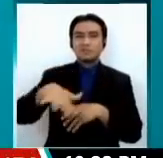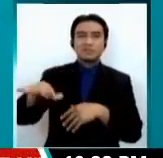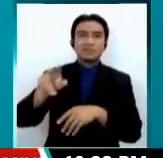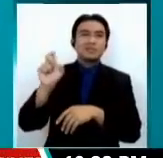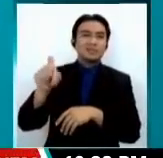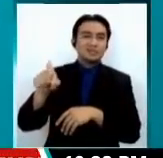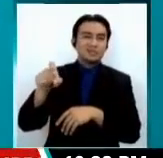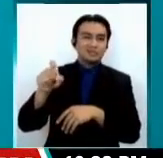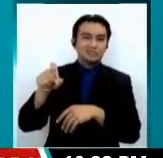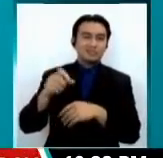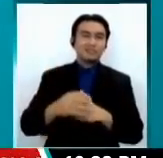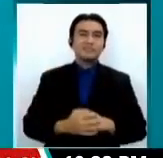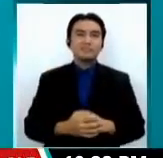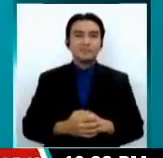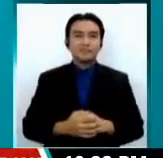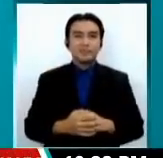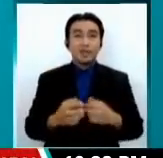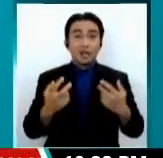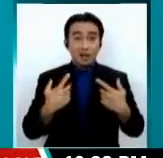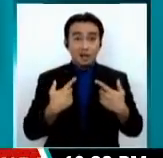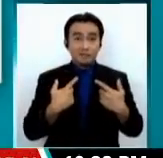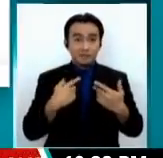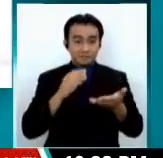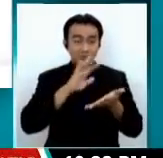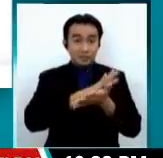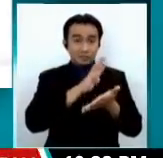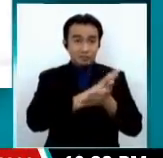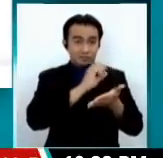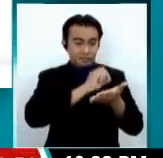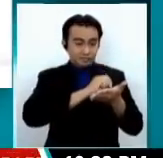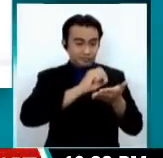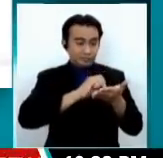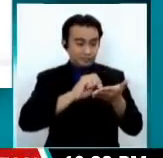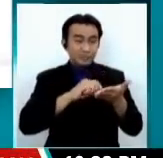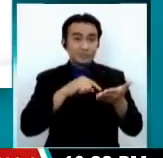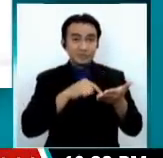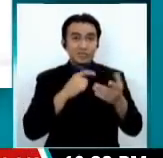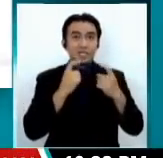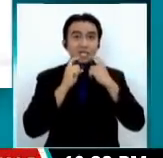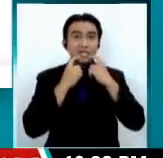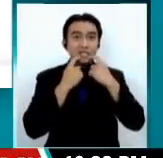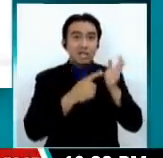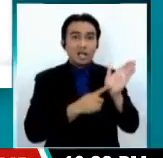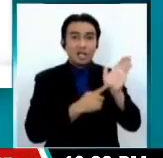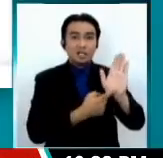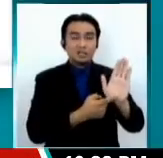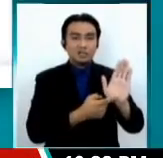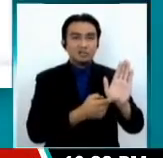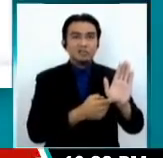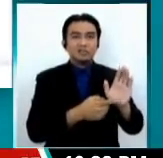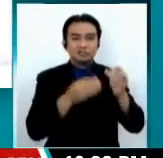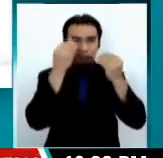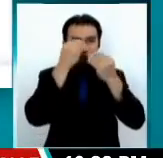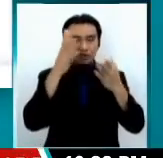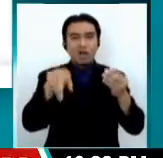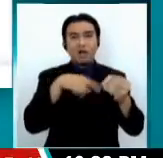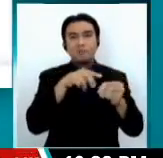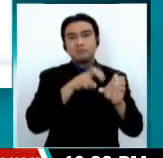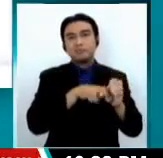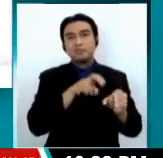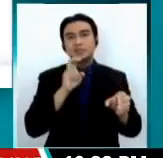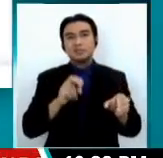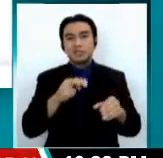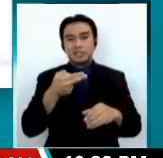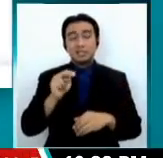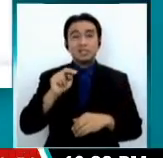Sa isang sulat kamay na liham naman, ipinaabot ni Mayor Sara ang kanyang pagbibitiw sa hugpong ng pagbabago. Mananatili raw